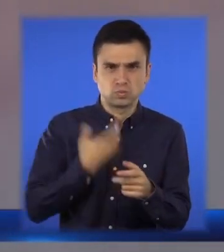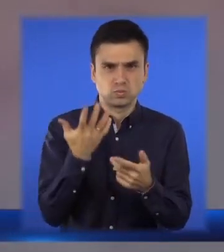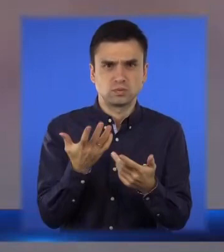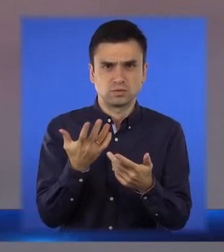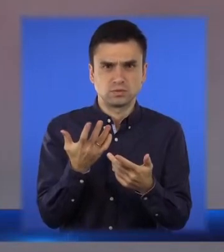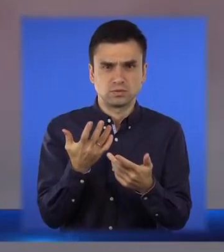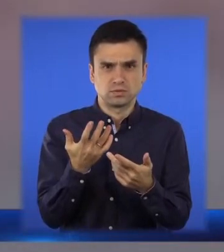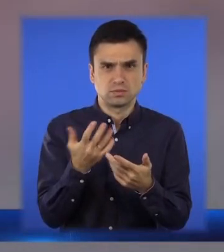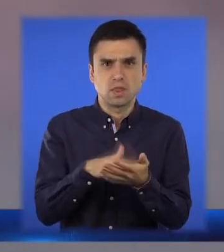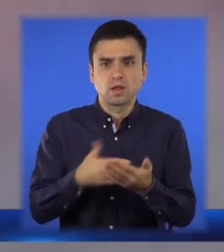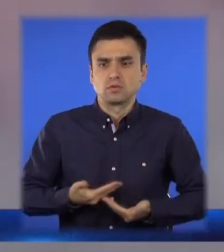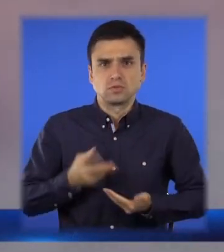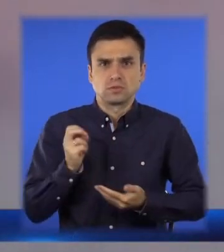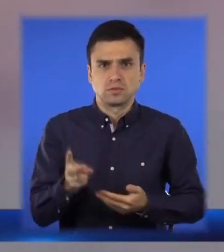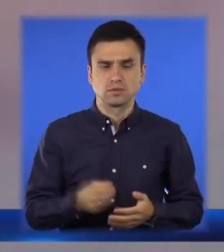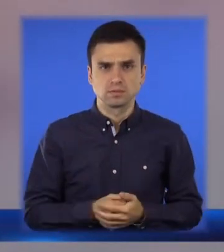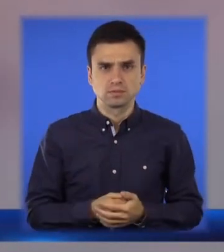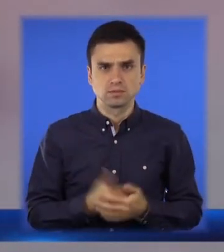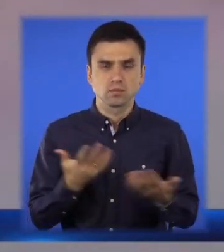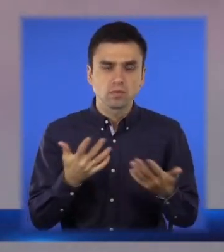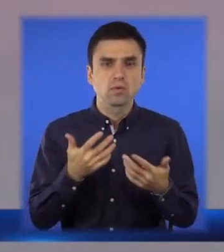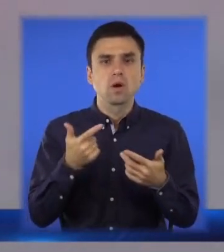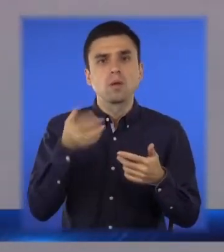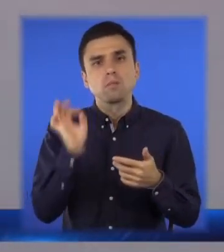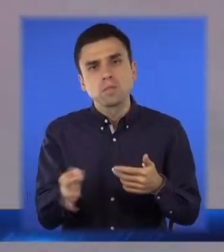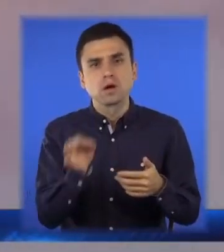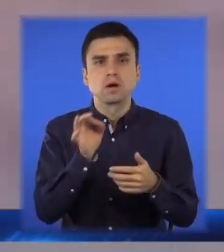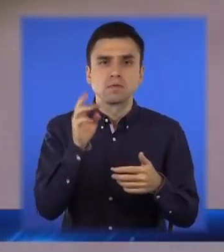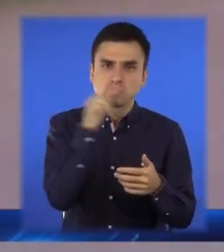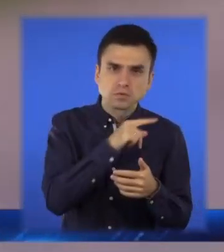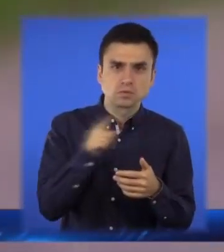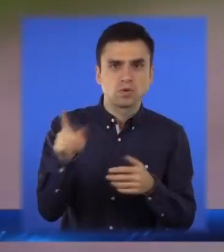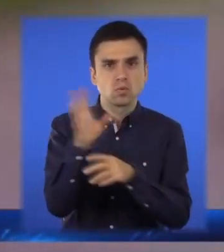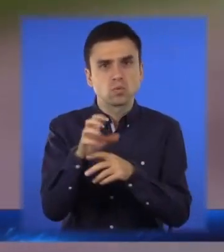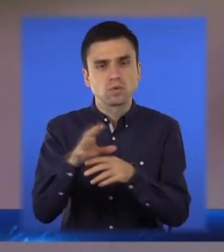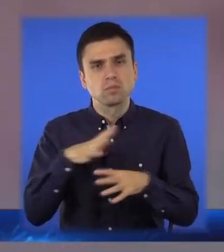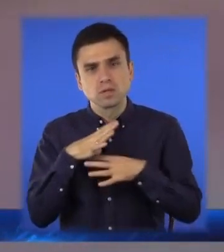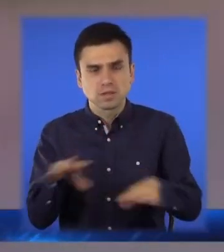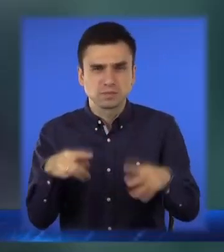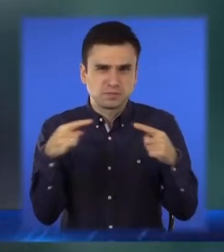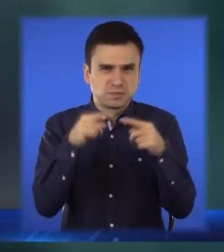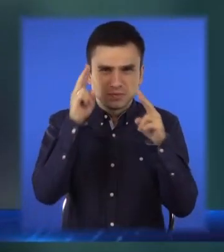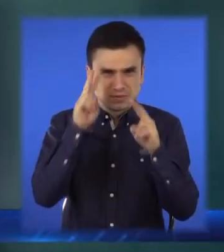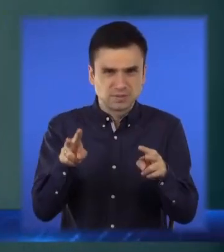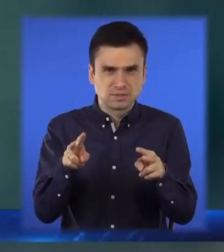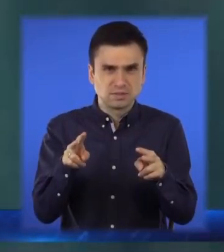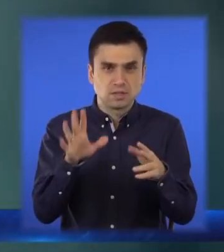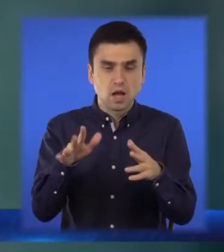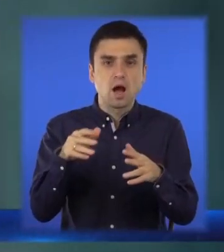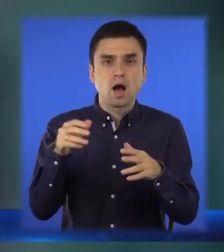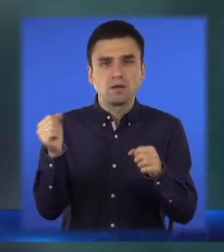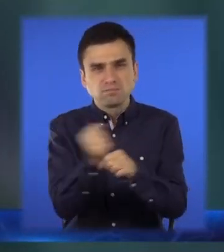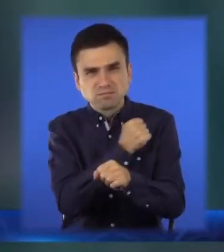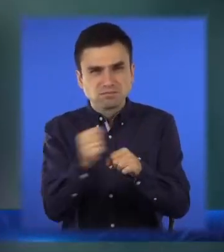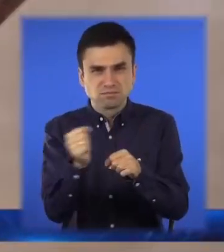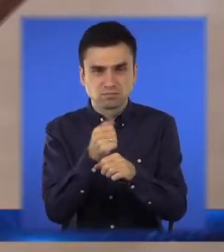Чи дійсно керівник танцювального колективу лаялась на дитину та навіть штовхнула? Залишається загадкою. Та факт побиття видно